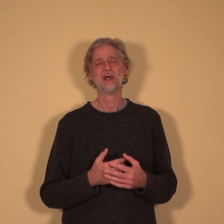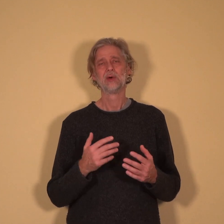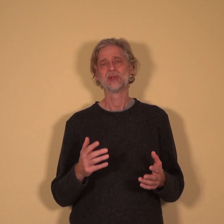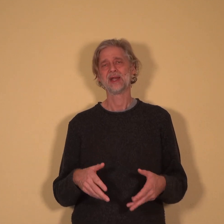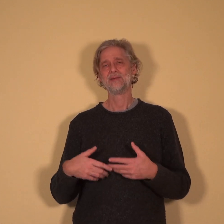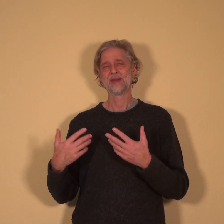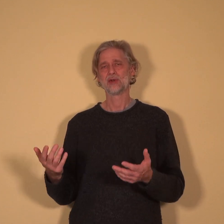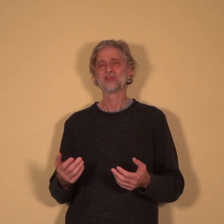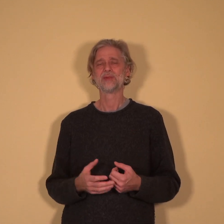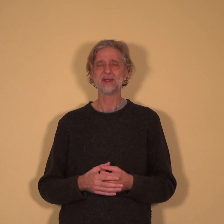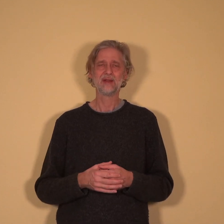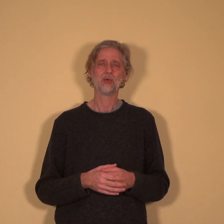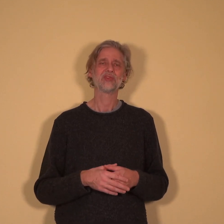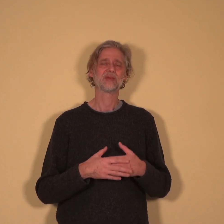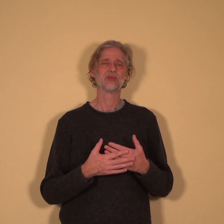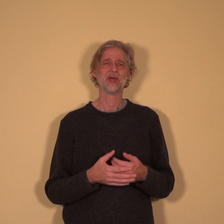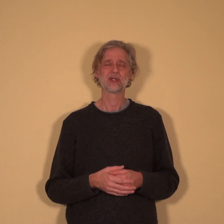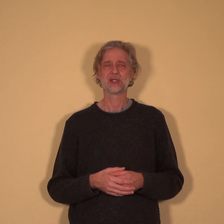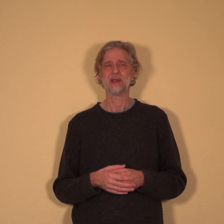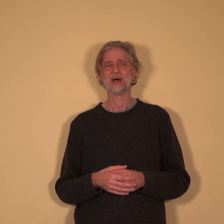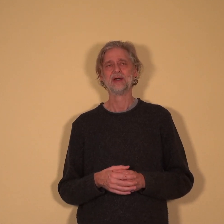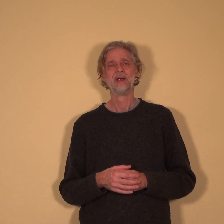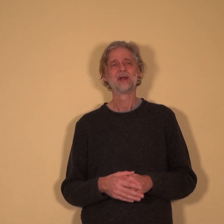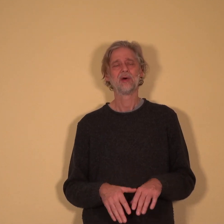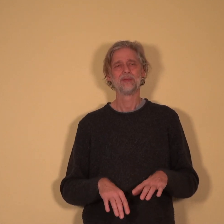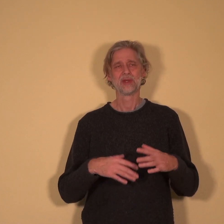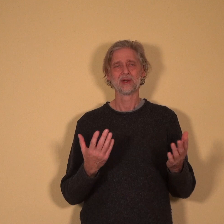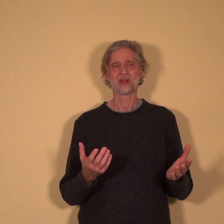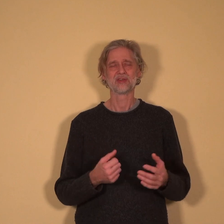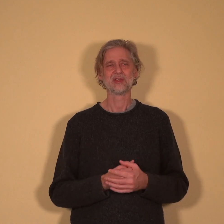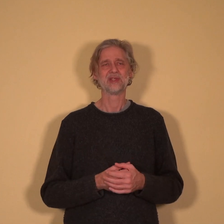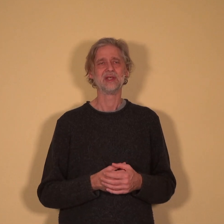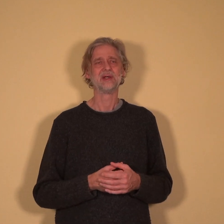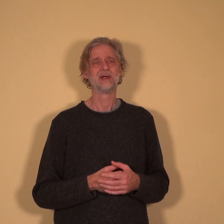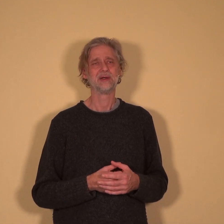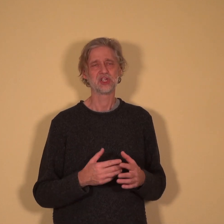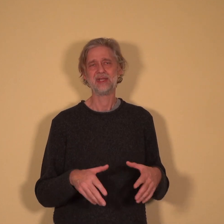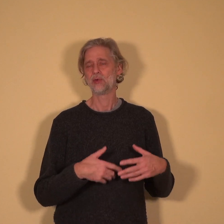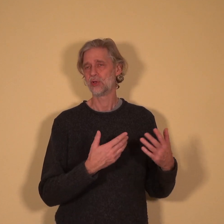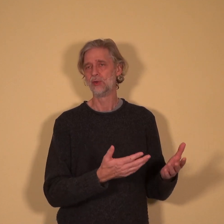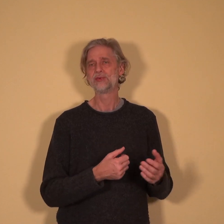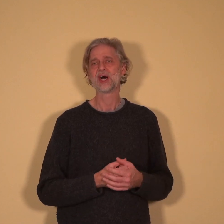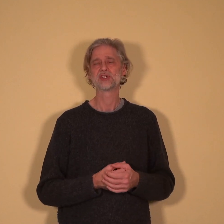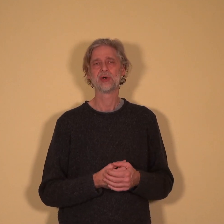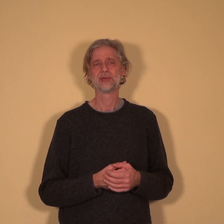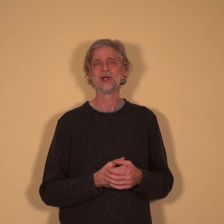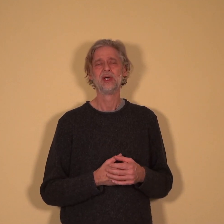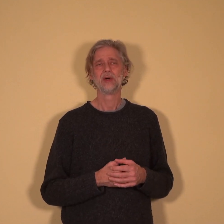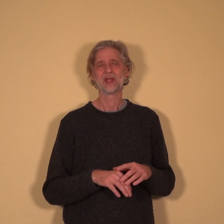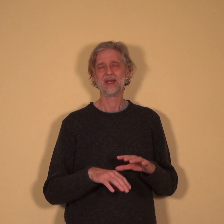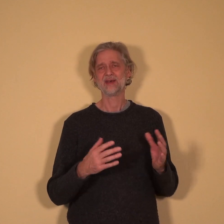besprechen. Und dann werden wir noch zum dritten großen atmosphärischen Thema kommen. Das ist die Schädigung durch